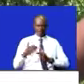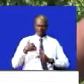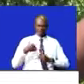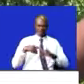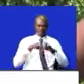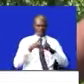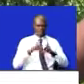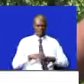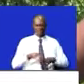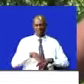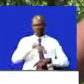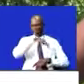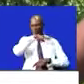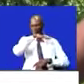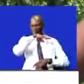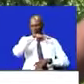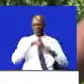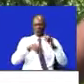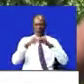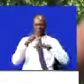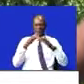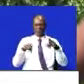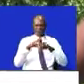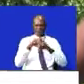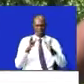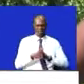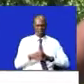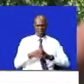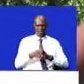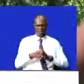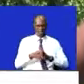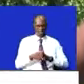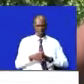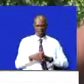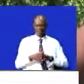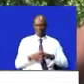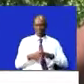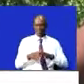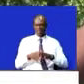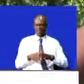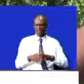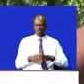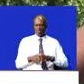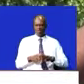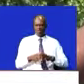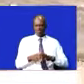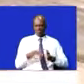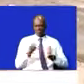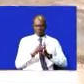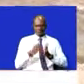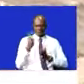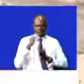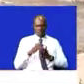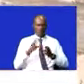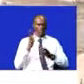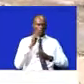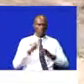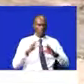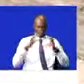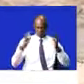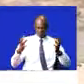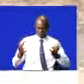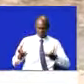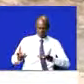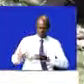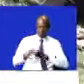kata owit malo kucha ka paka moro pi oywayo. To koni ma nikech koro nikech kae kama koro pi chokore,